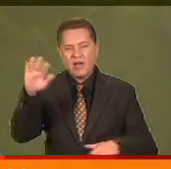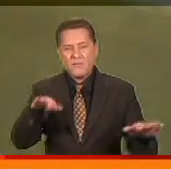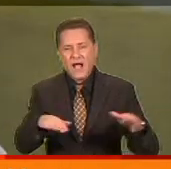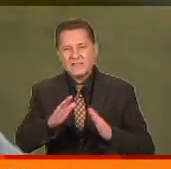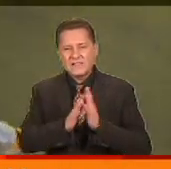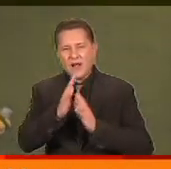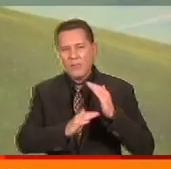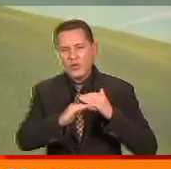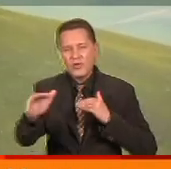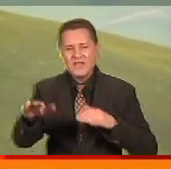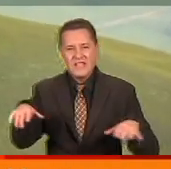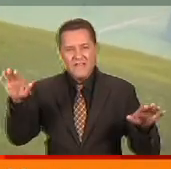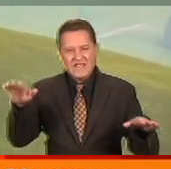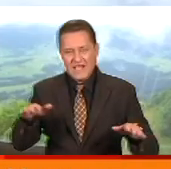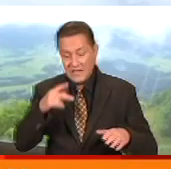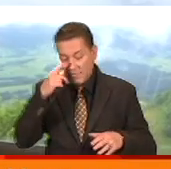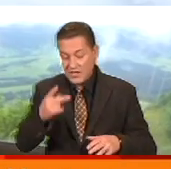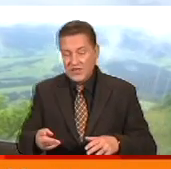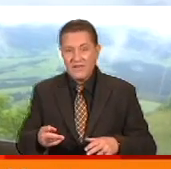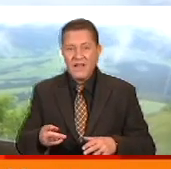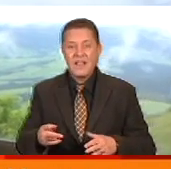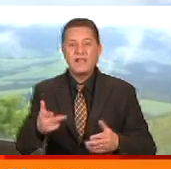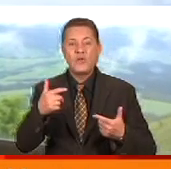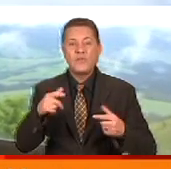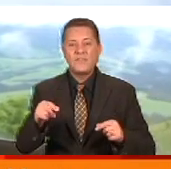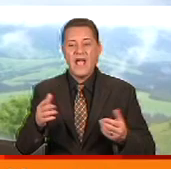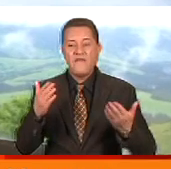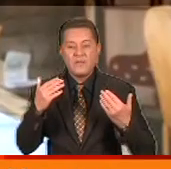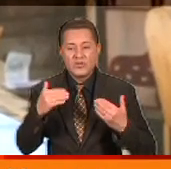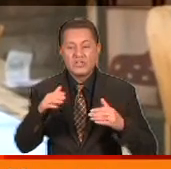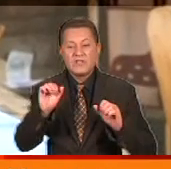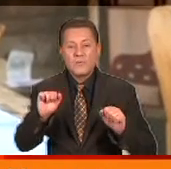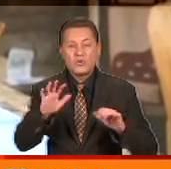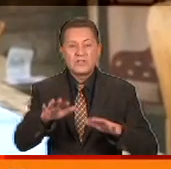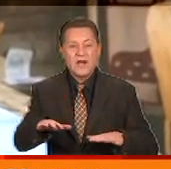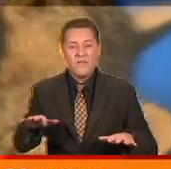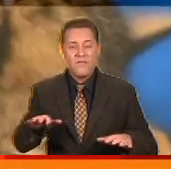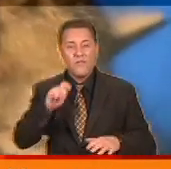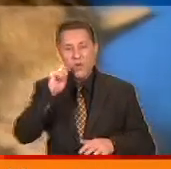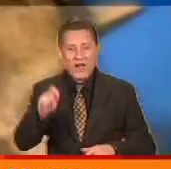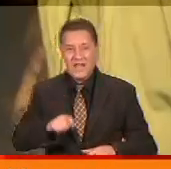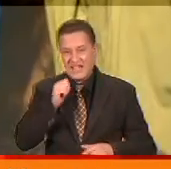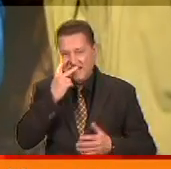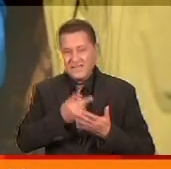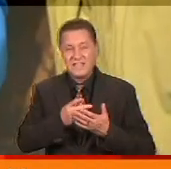висоти пташиного лету. Де й почим в Україні обід поміж хмарами. Дивіться у вікнах уже завтра.